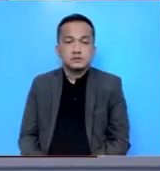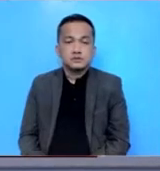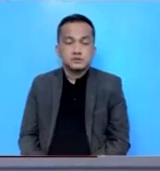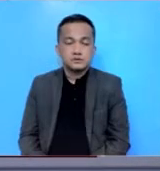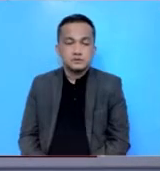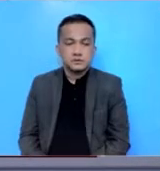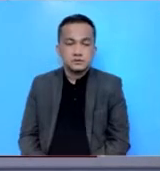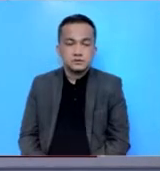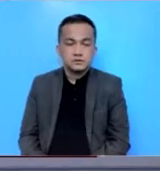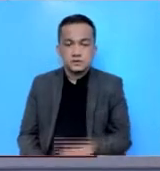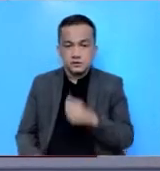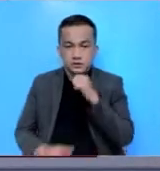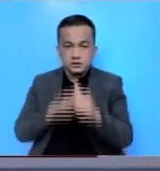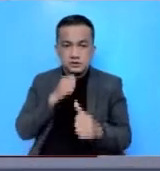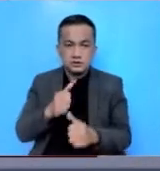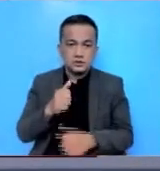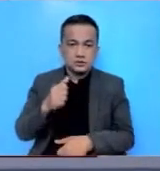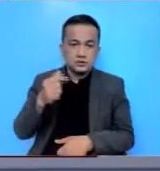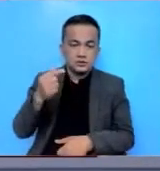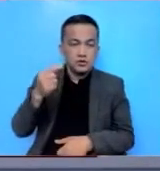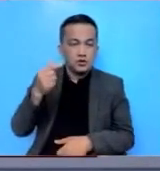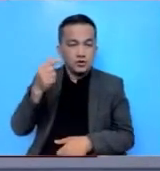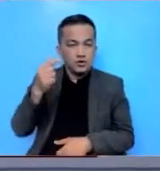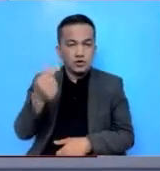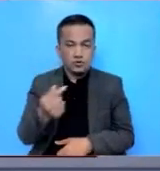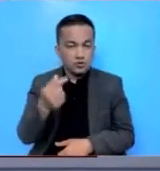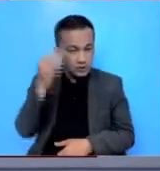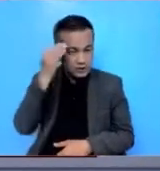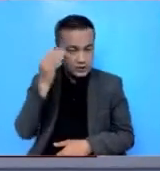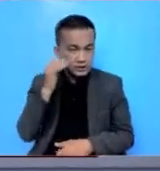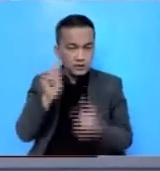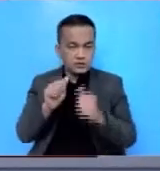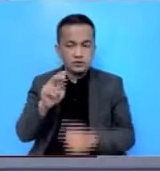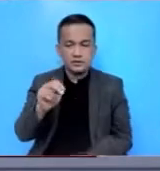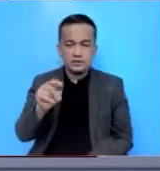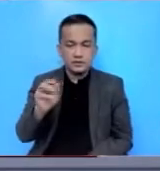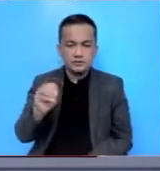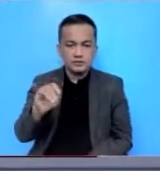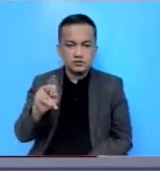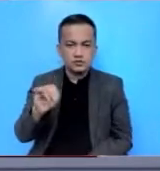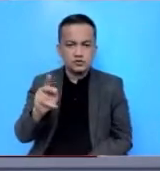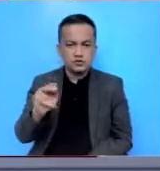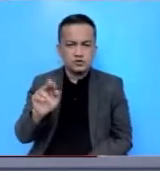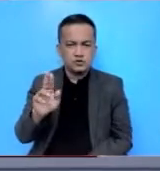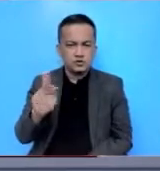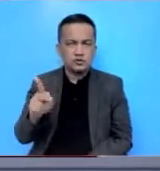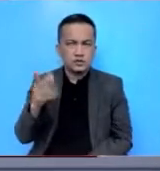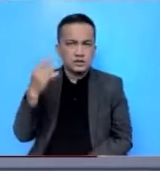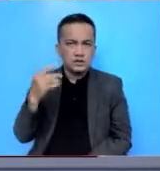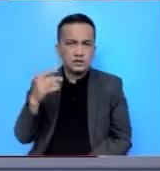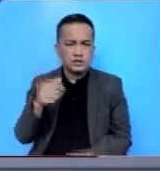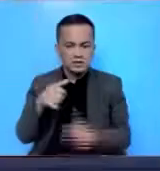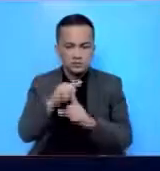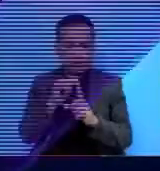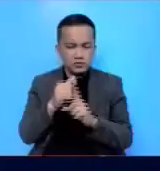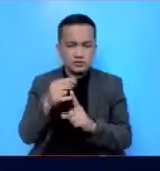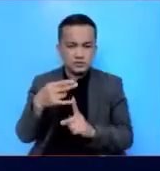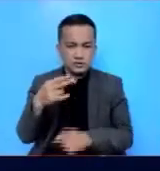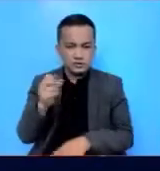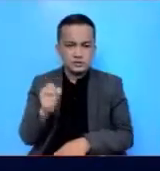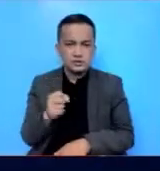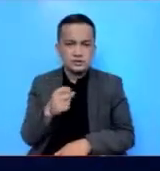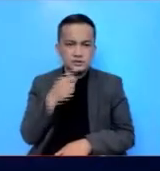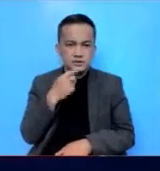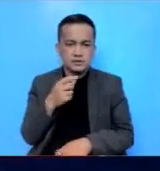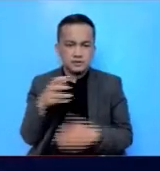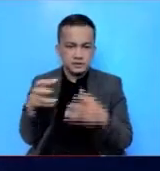Itinanggi ng Korean actor na si Nam Joo-yuk ang balibalitang nambuli siya noong nasa high school pa lang siya. Nanindigan ng agency ng aktor